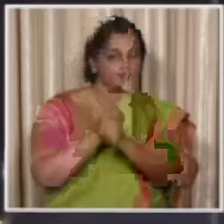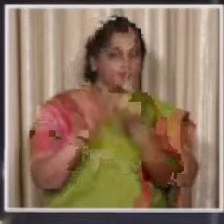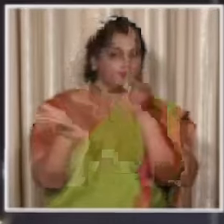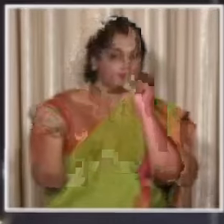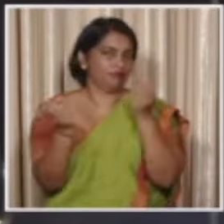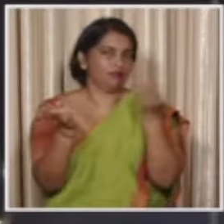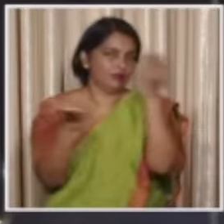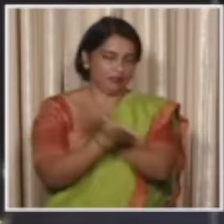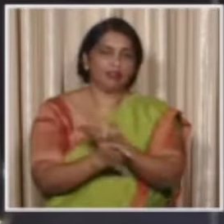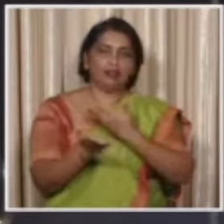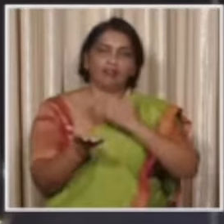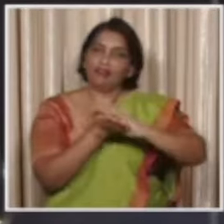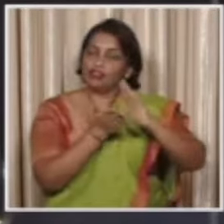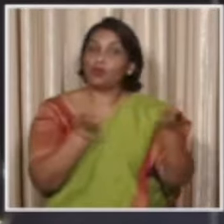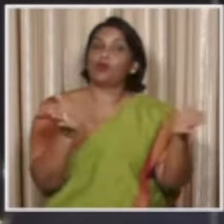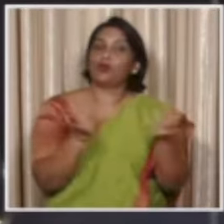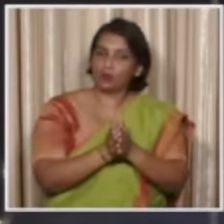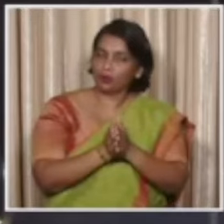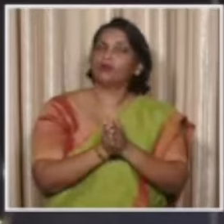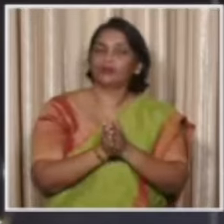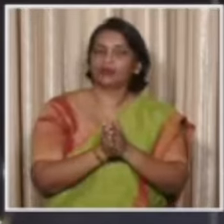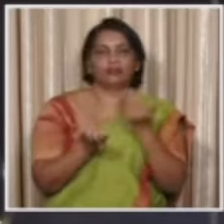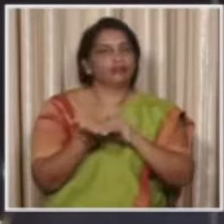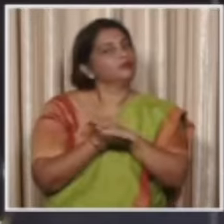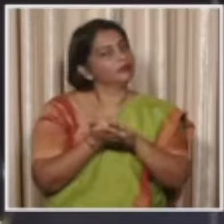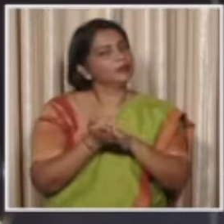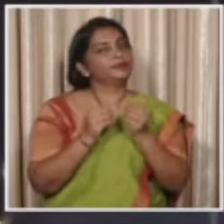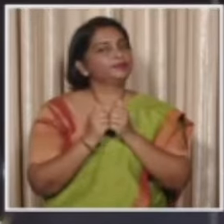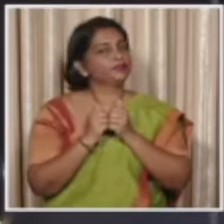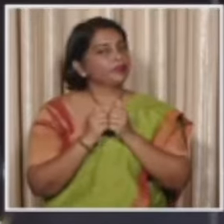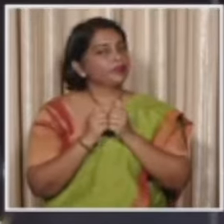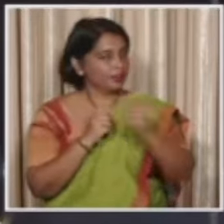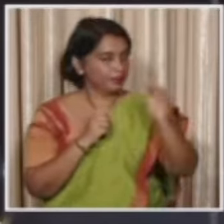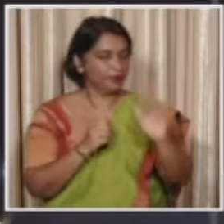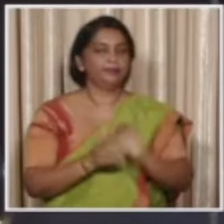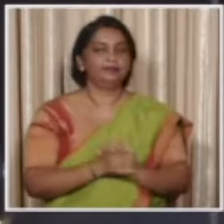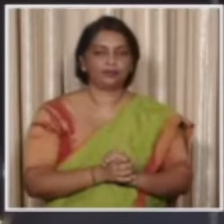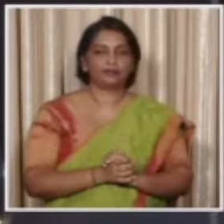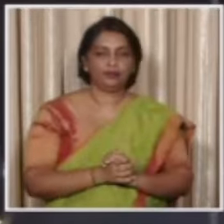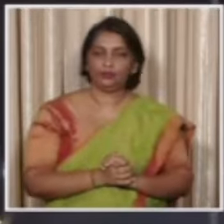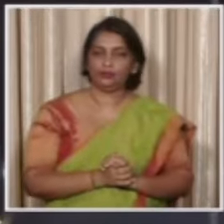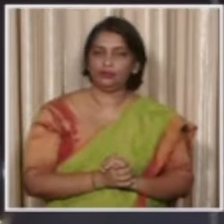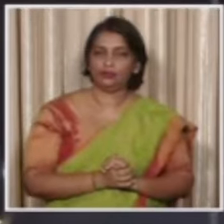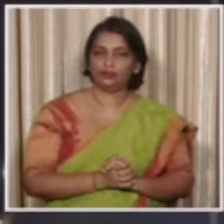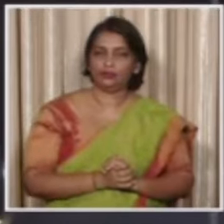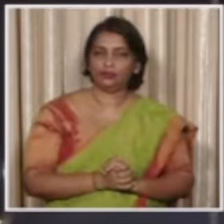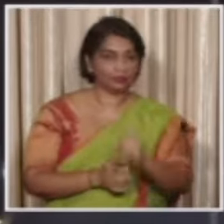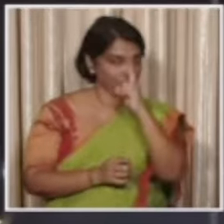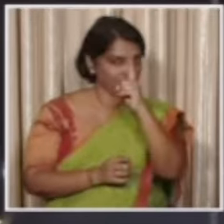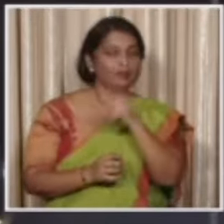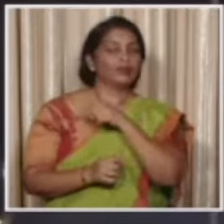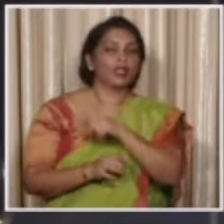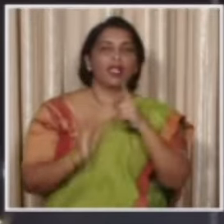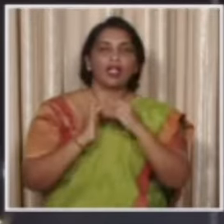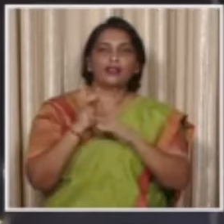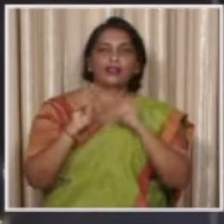රට කියලා හිටියා කබිරුයි මමයි දීර්ඝව එක්ස්ප්ලේන් කරා මම මූලික වශයෙන් කියන්නම් කියලා මම නවත්තන්නම් එක මේ